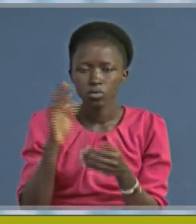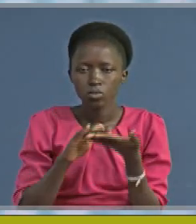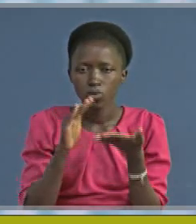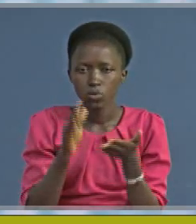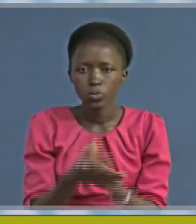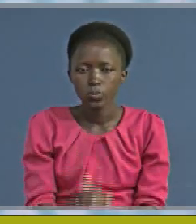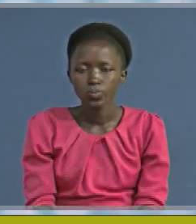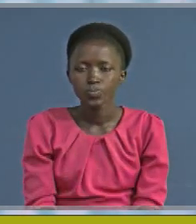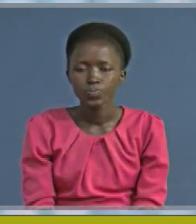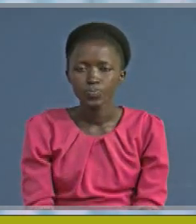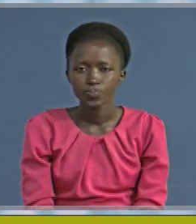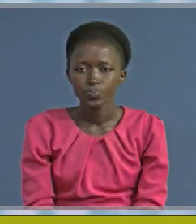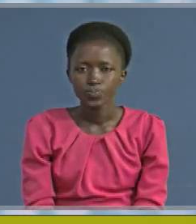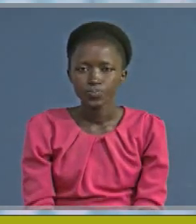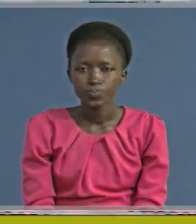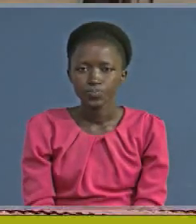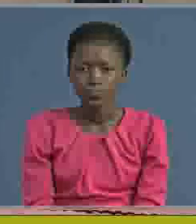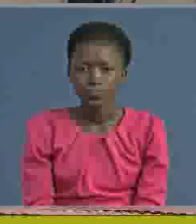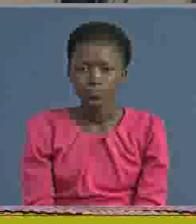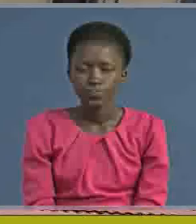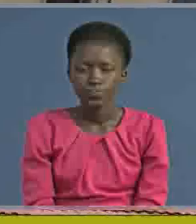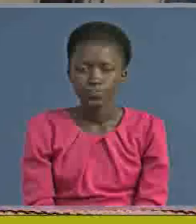kina cha taarifa hii.